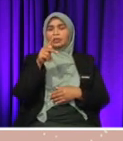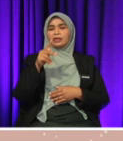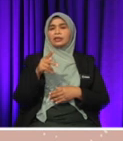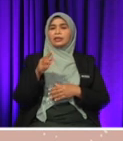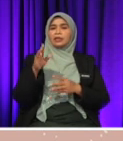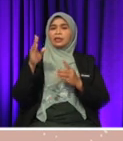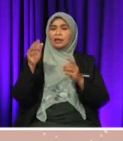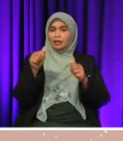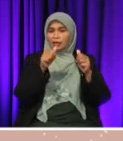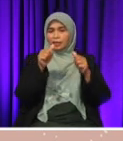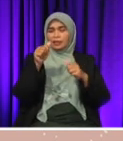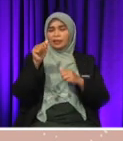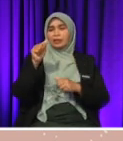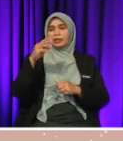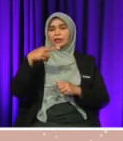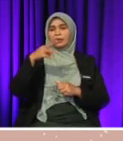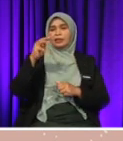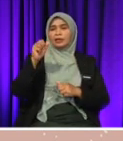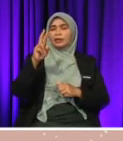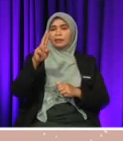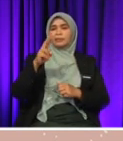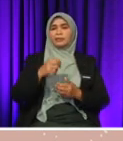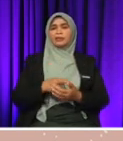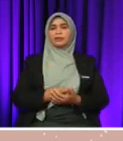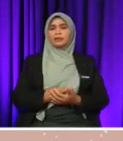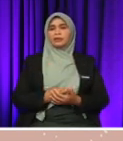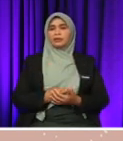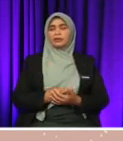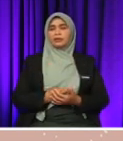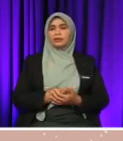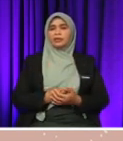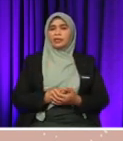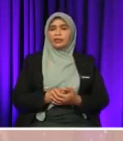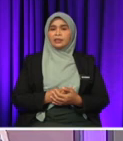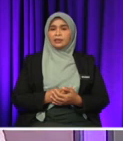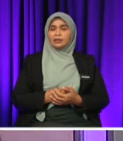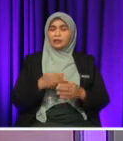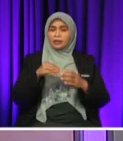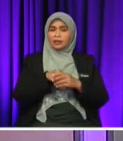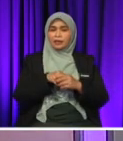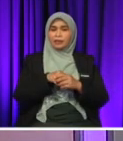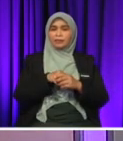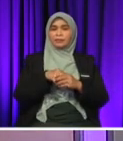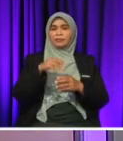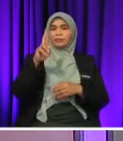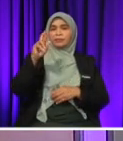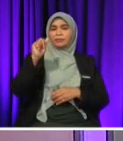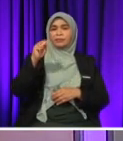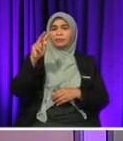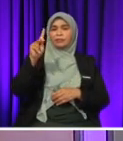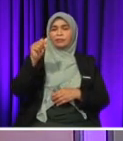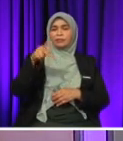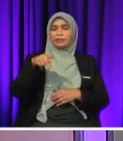bakal membawa pergi satu-satunya yang aku miliki jadi dalam rangka ke-4 sekali lalu kita